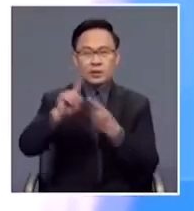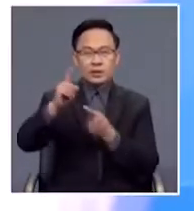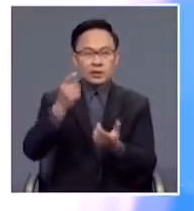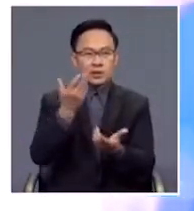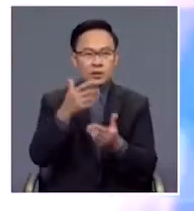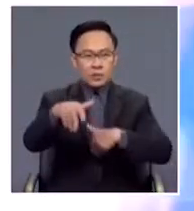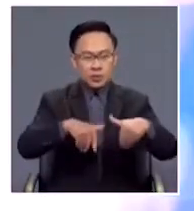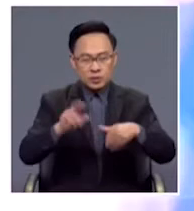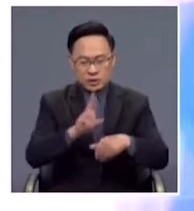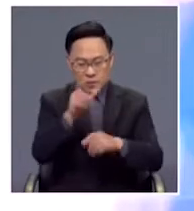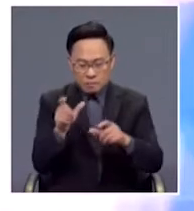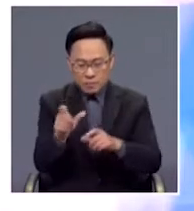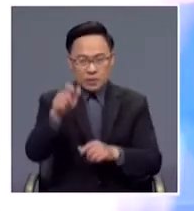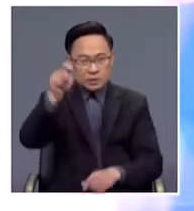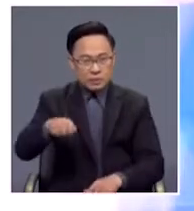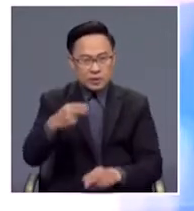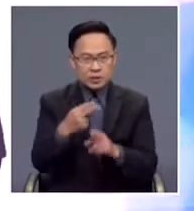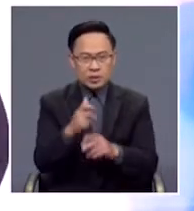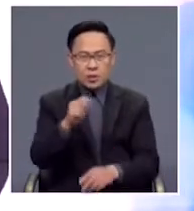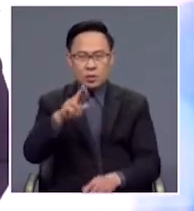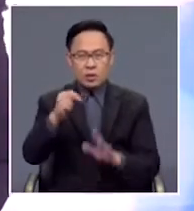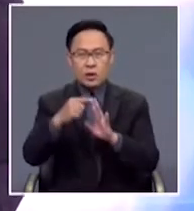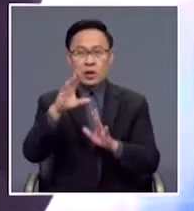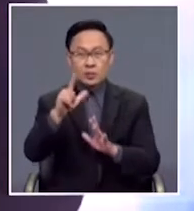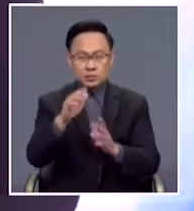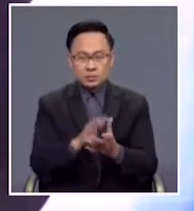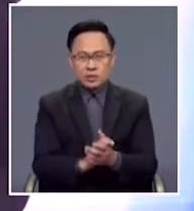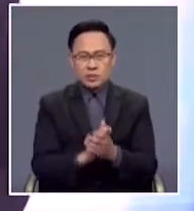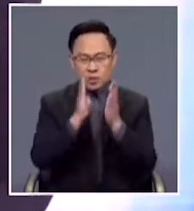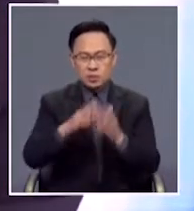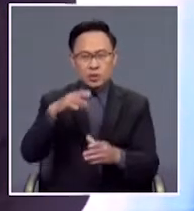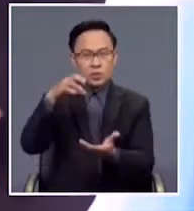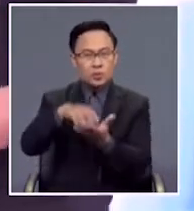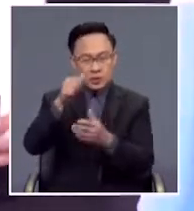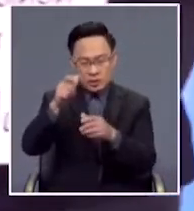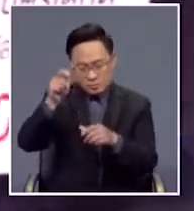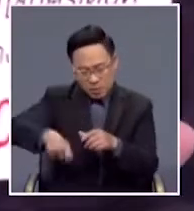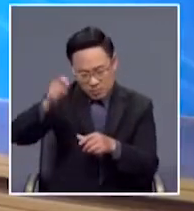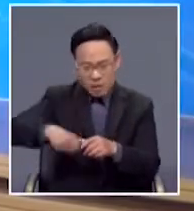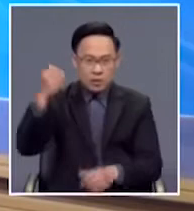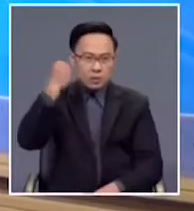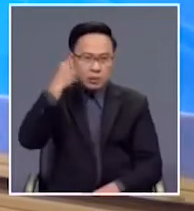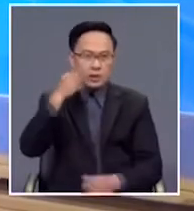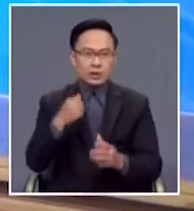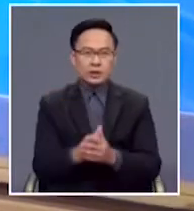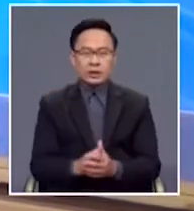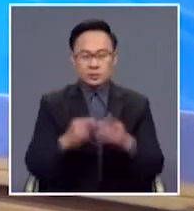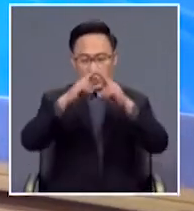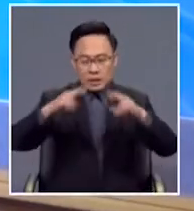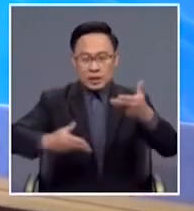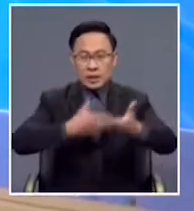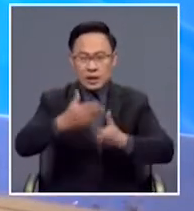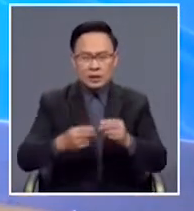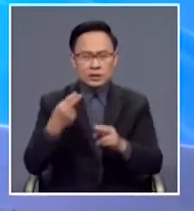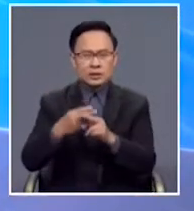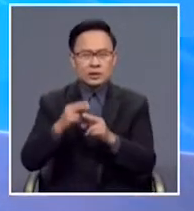านประชาชนผู้ใช้บัตรคือคุณอรนุชมานมูเลาะซึ่งเป็นผู้ที่ใช้บัตรเดบิตเป็นประจำส่วนด้านร้านค้าคือบริษั